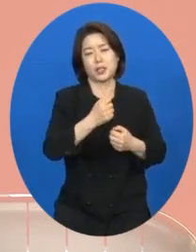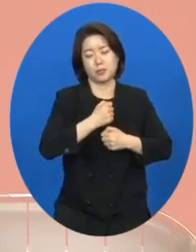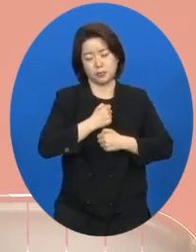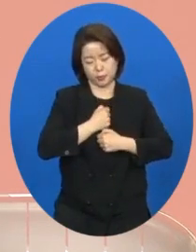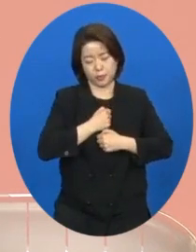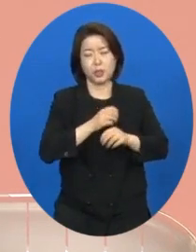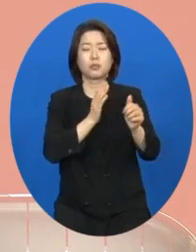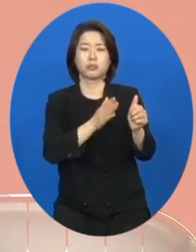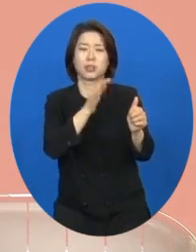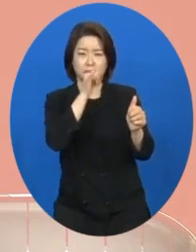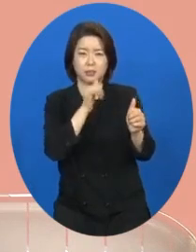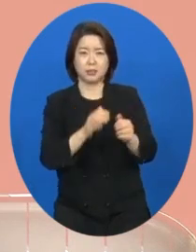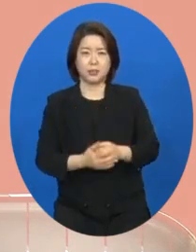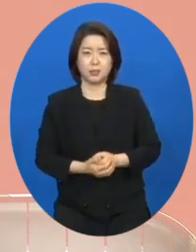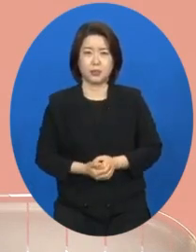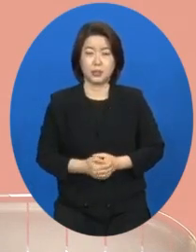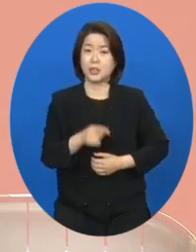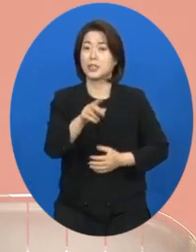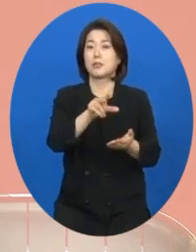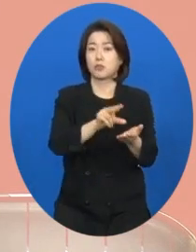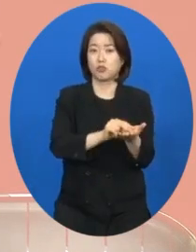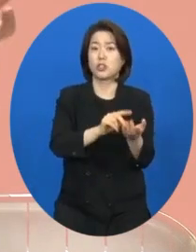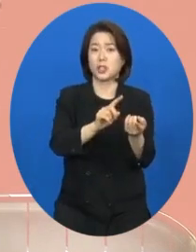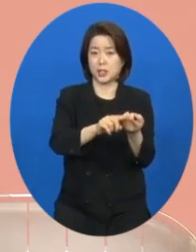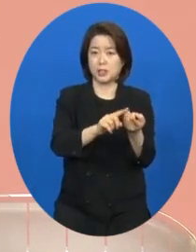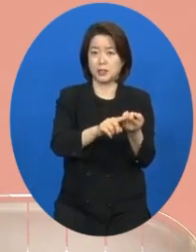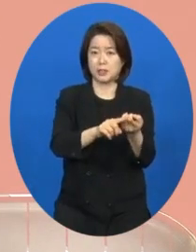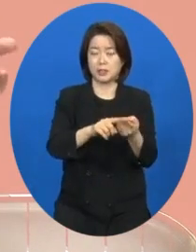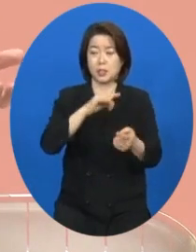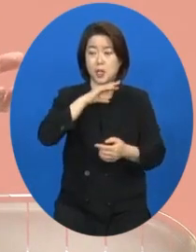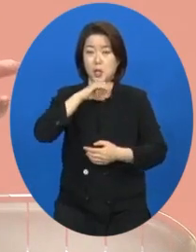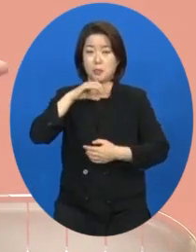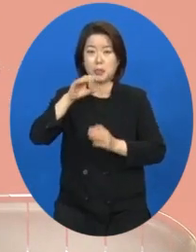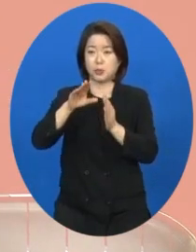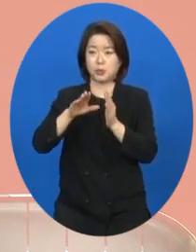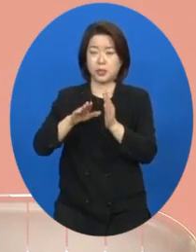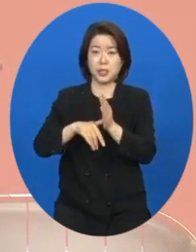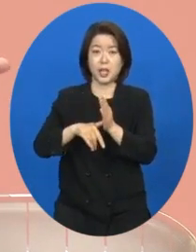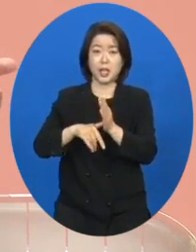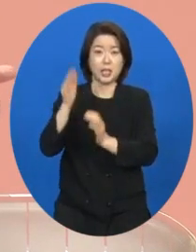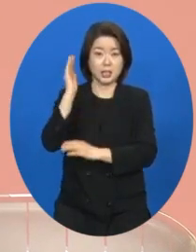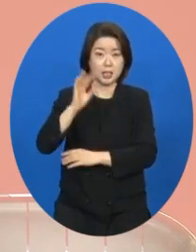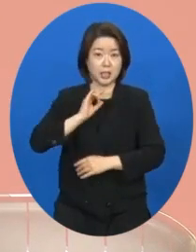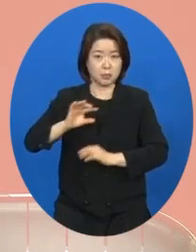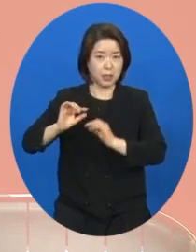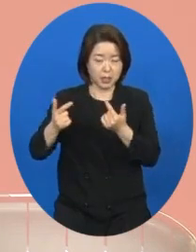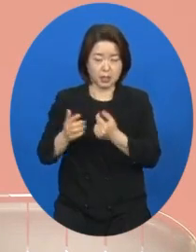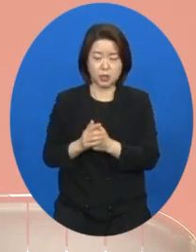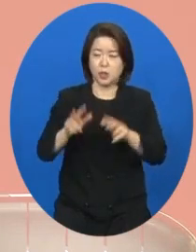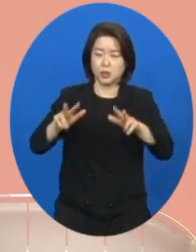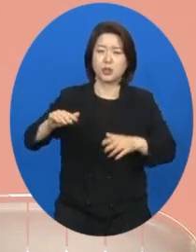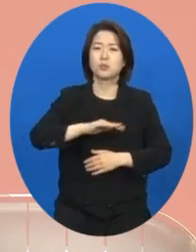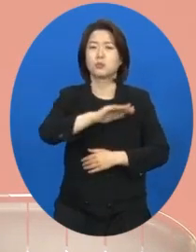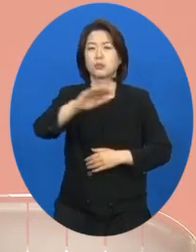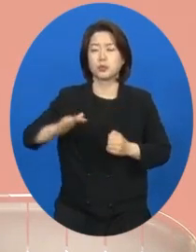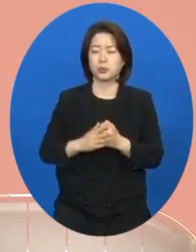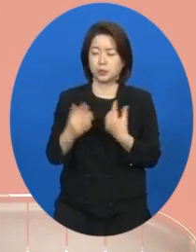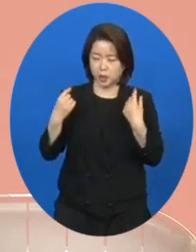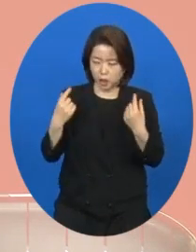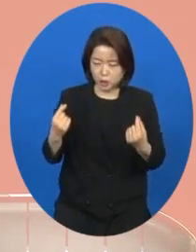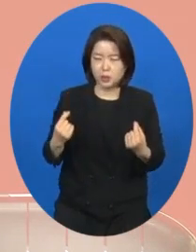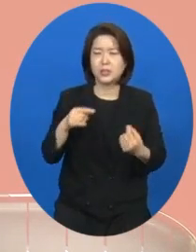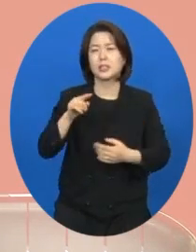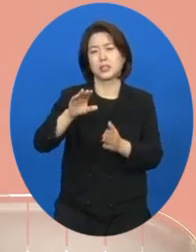권하는 겁니다. 이 문제는 베드로 때 이야기만 아니에요. 지금 우리들이 그때예요.